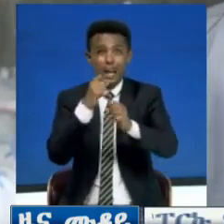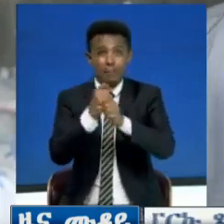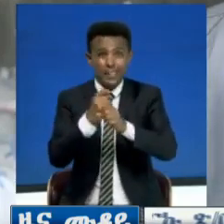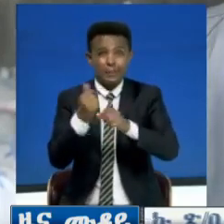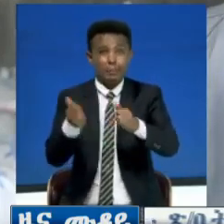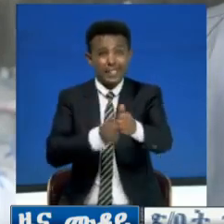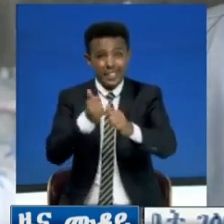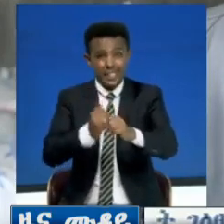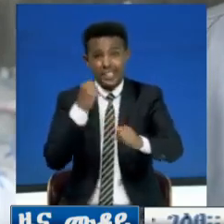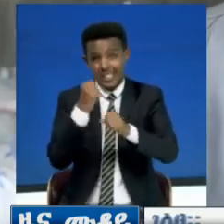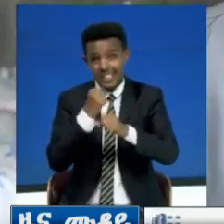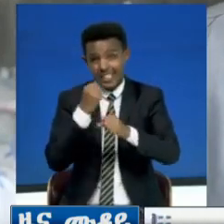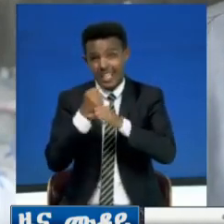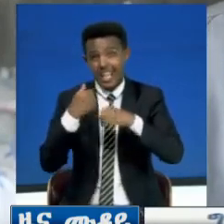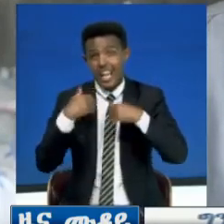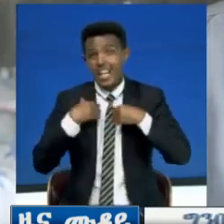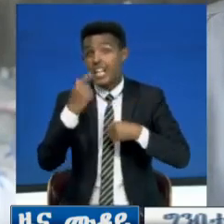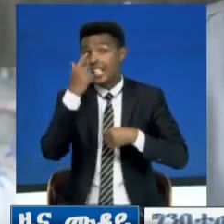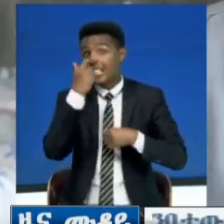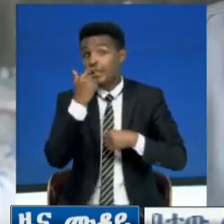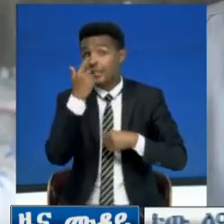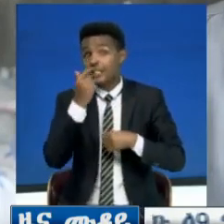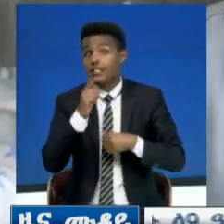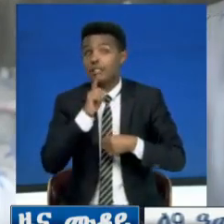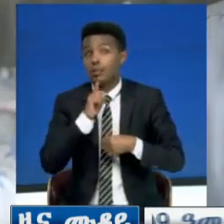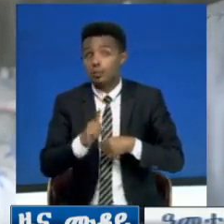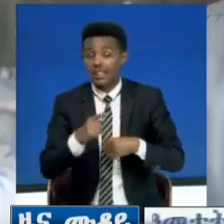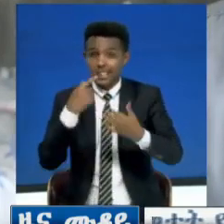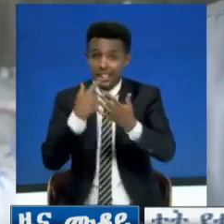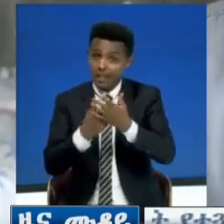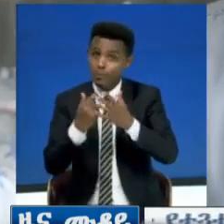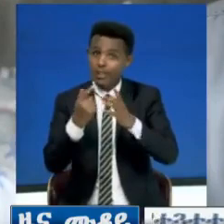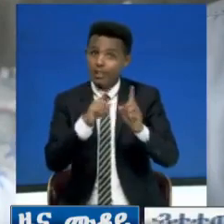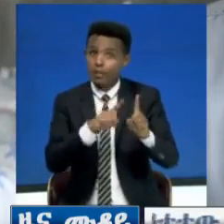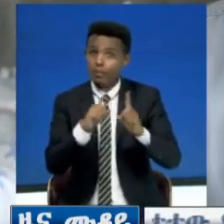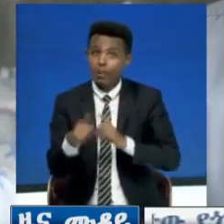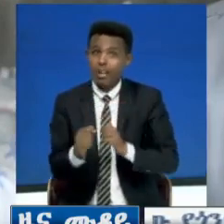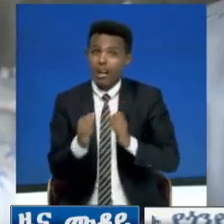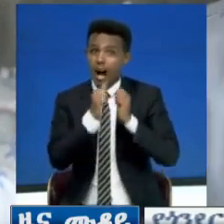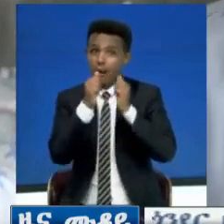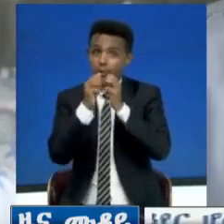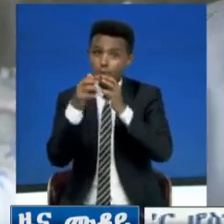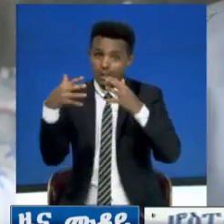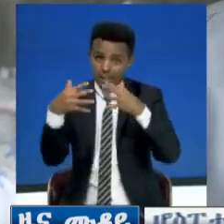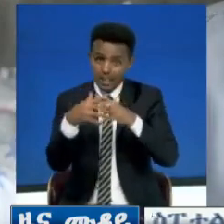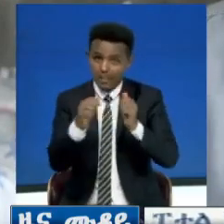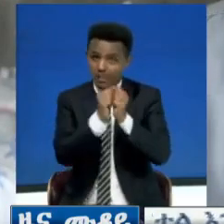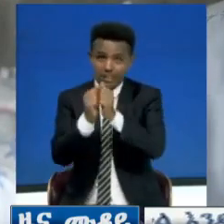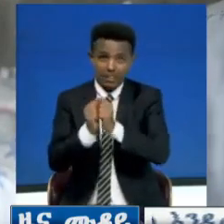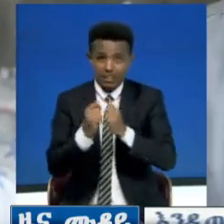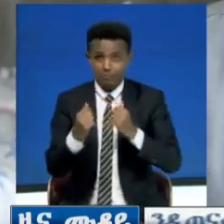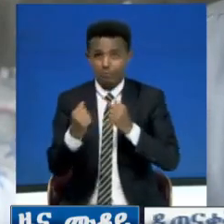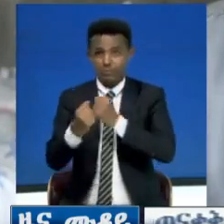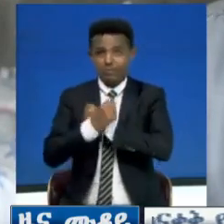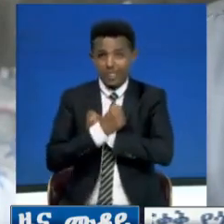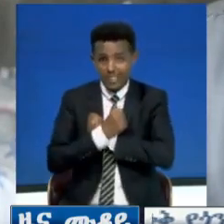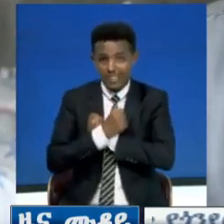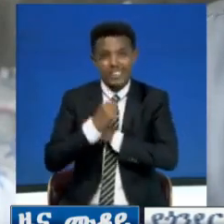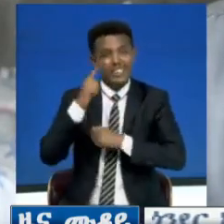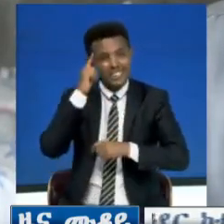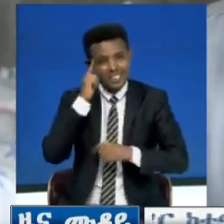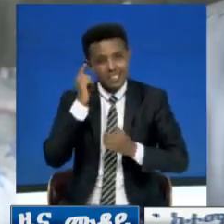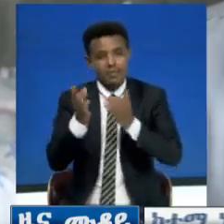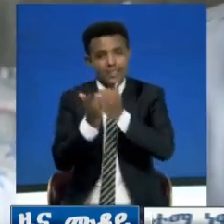ያለ ልምድ ነው። እና ይሄም አብሮነታችንና አንድነታችንን በፍቅር እየተሳሰብንና